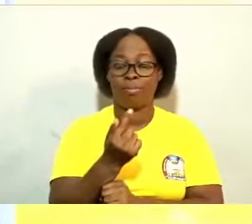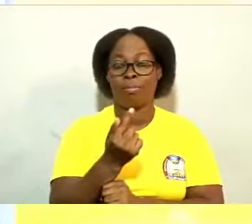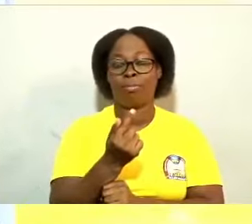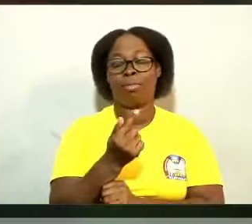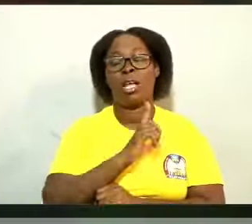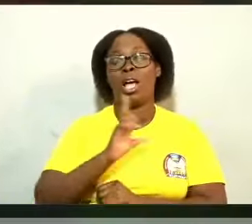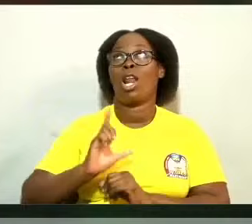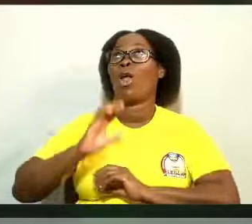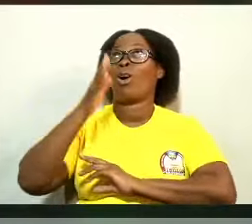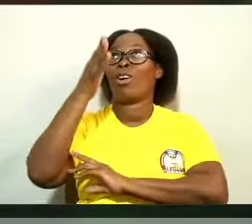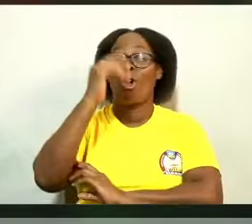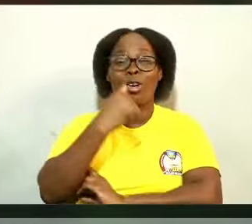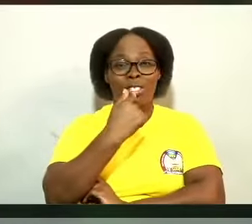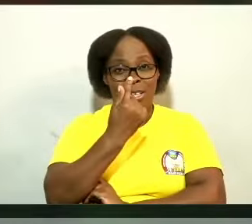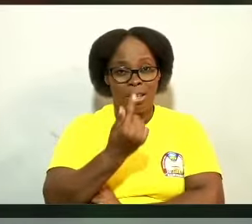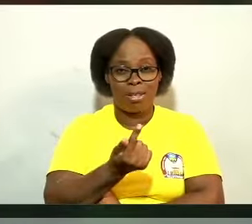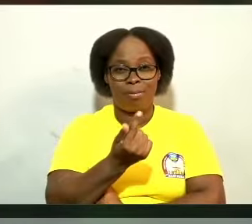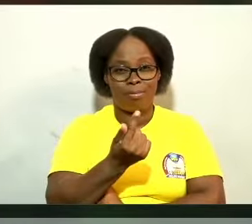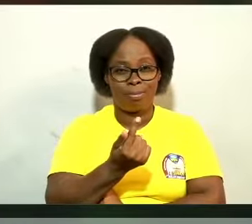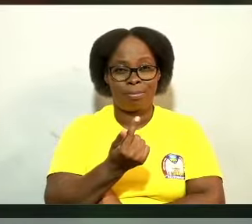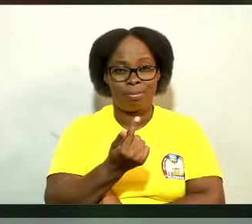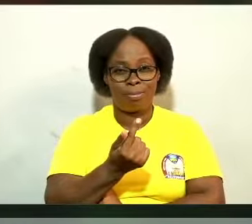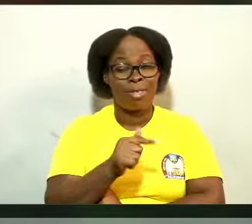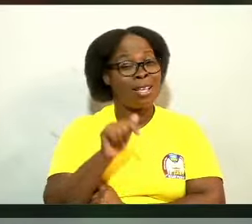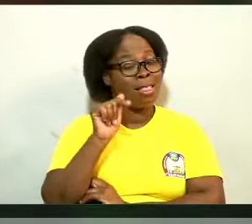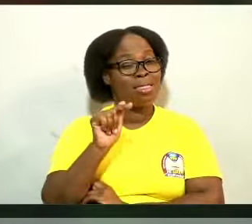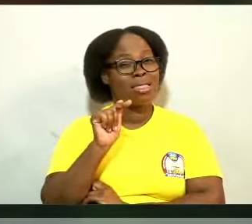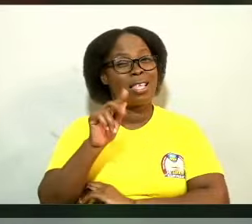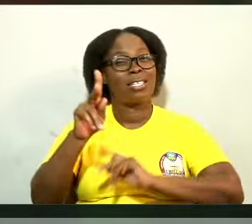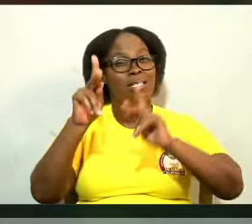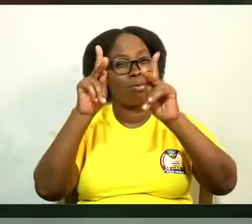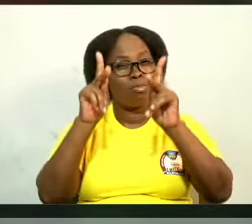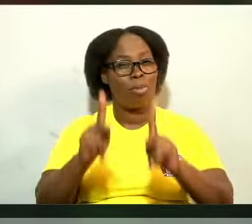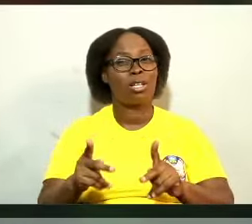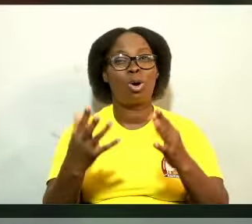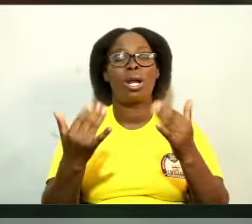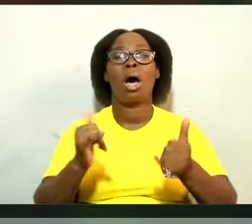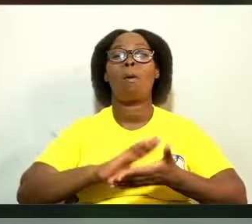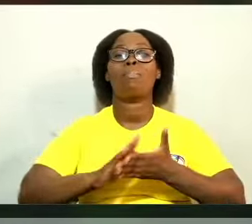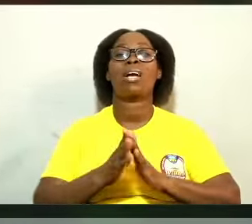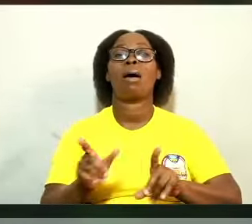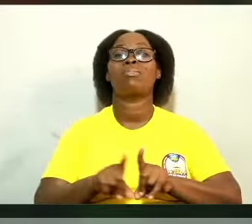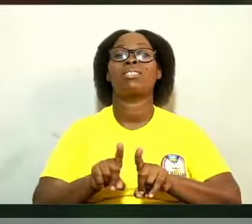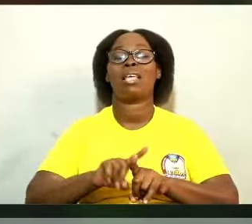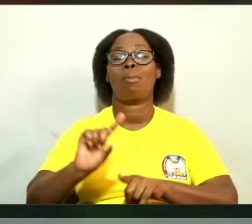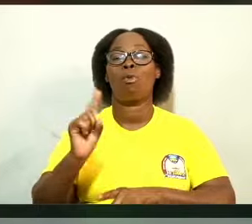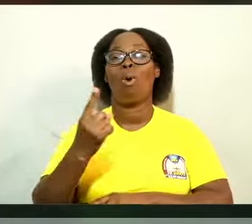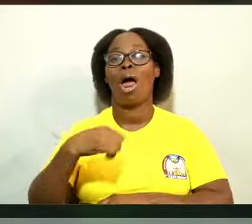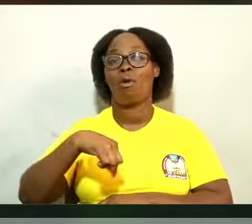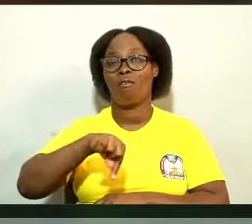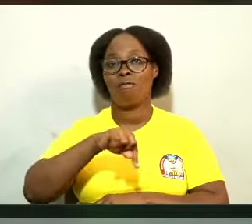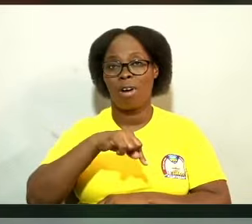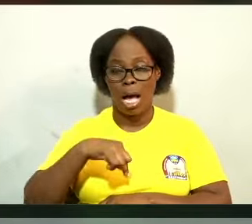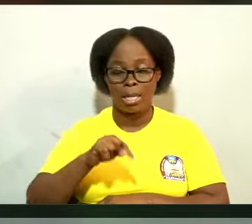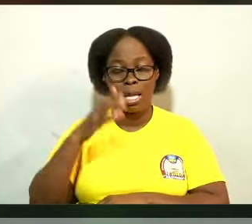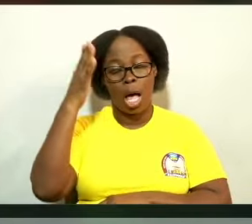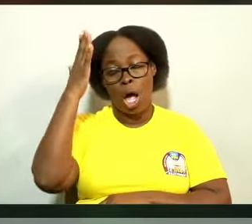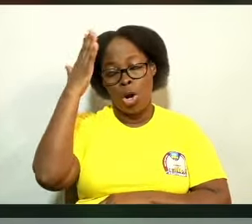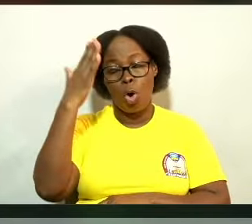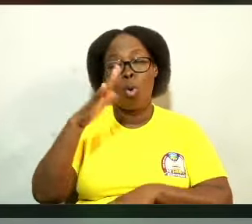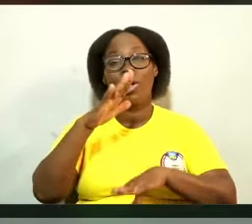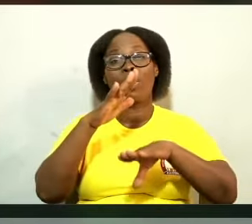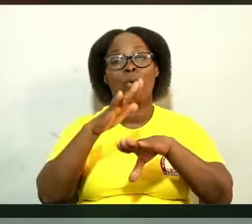Bwana Mungu akasema, huyo mtu amekuwa kama mmoja wetu kwa kujua